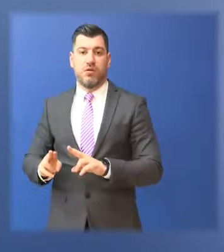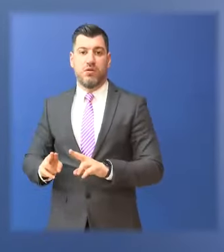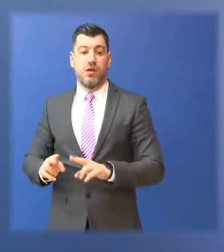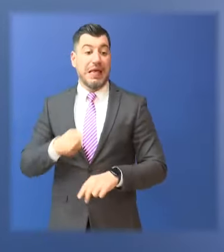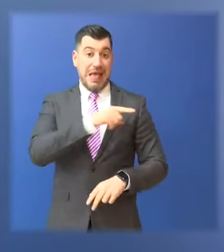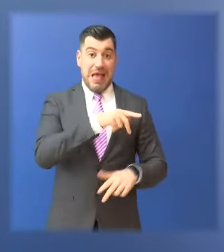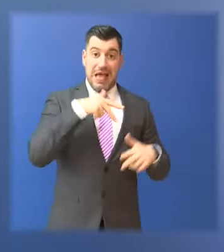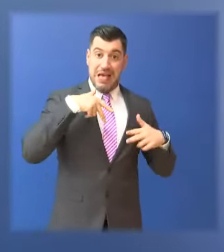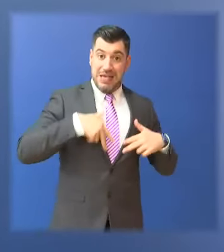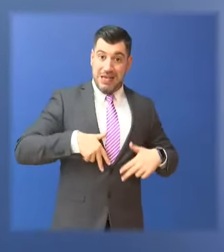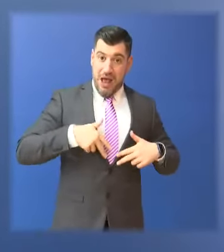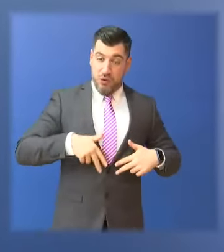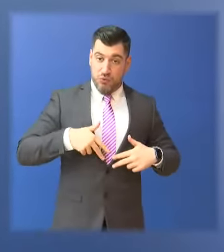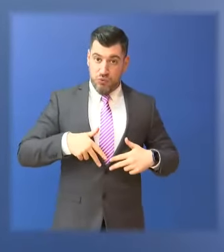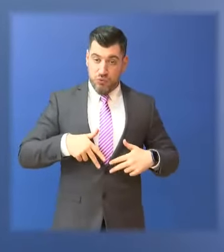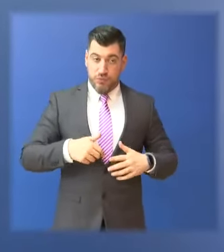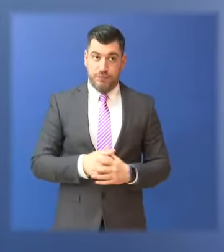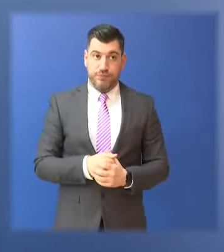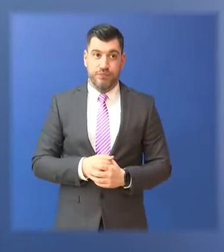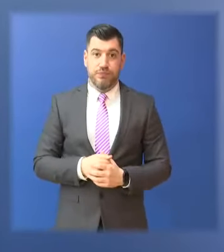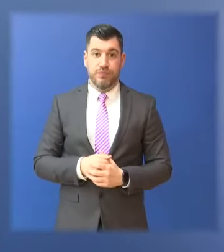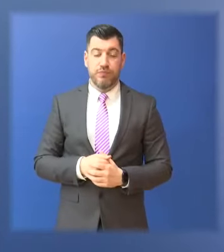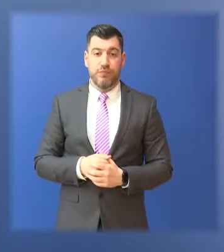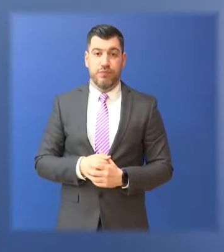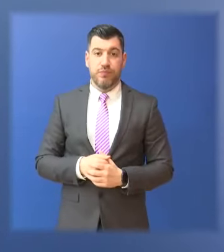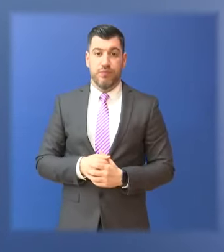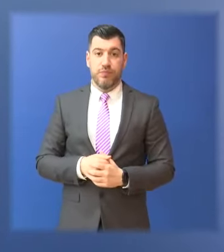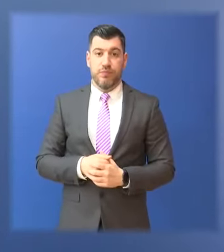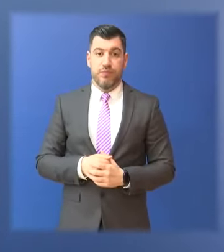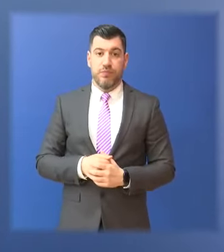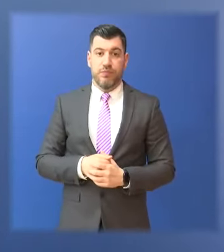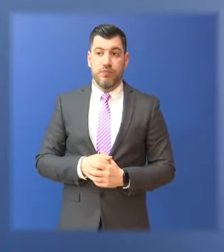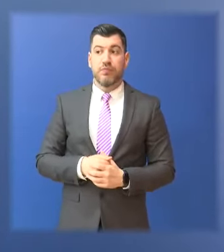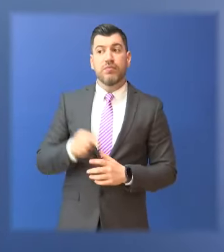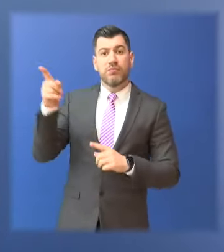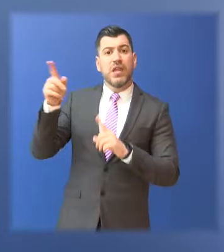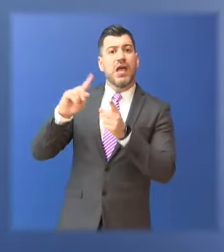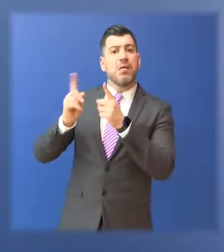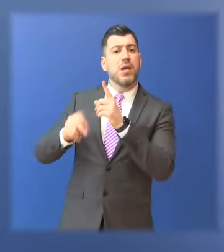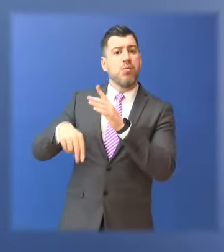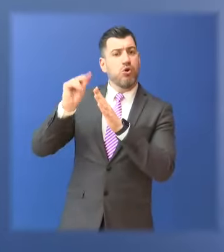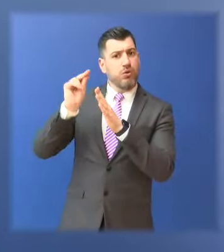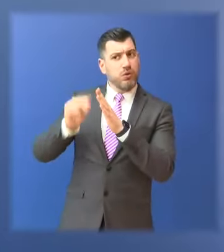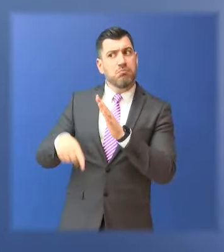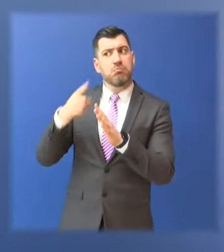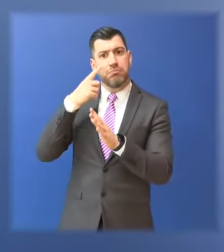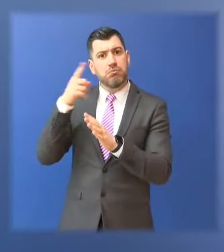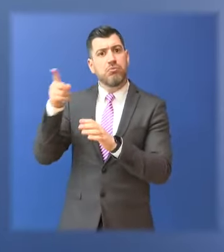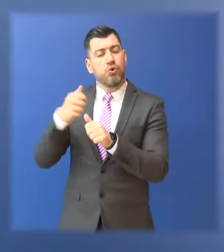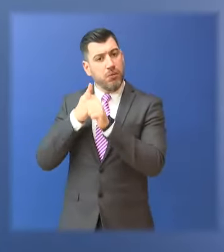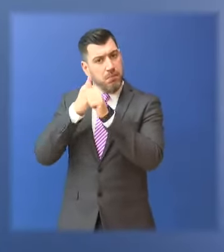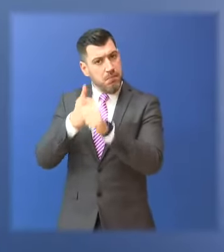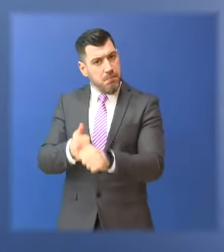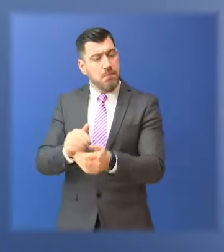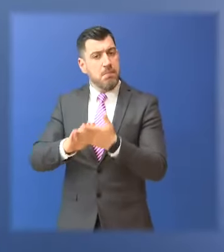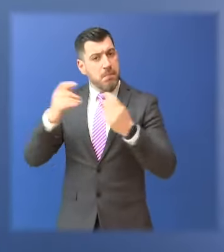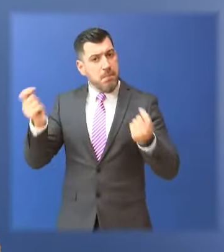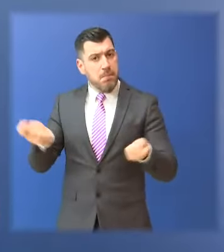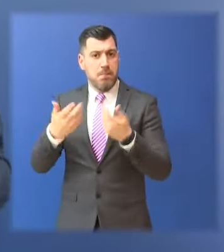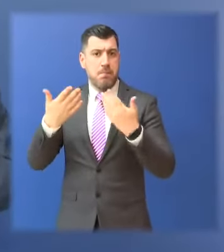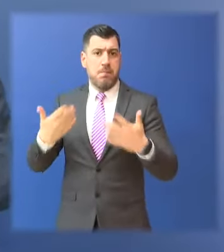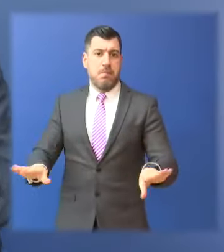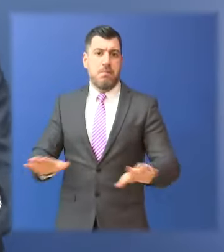συντριπτική πλειοψηφία όσων περιγράφει το συγκεκριμένο μνημόνιο συνεργασίας υλοποιήθηκε και ό,τι δεν έχει υλοποιηθεί είναι προς